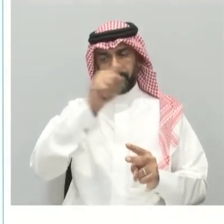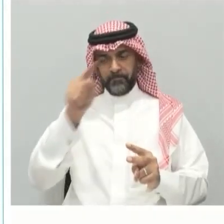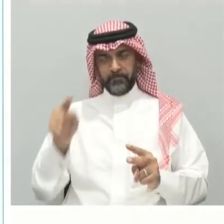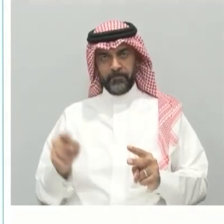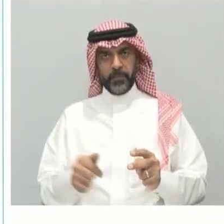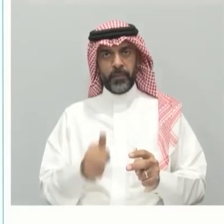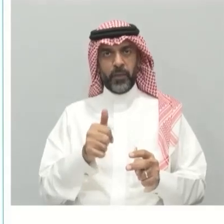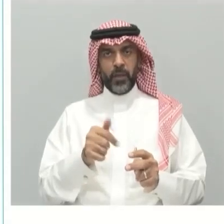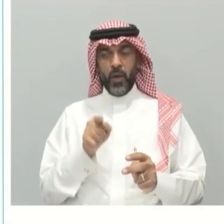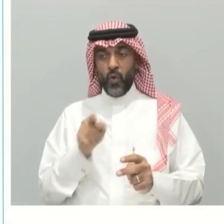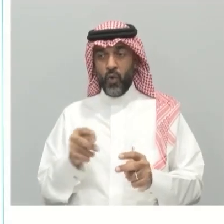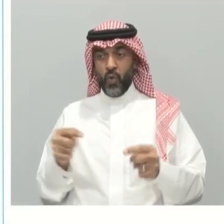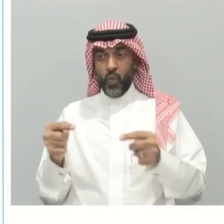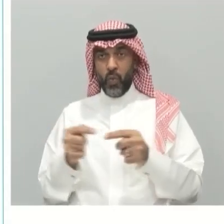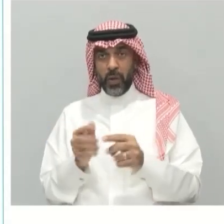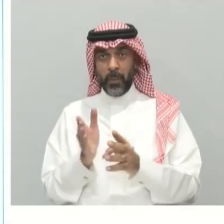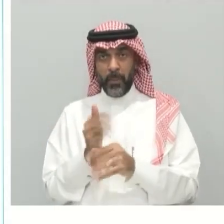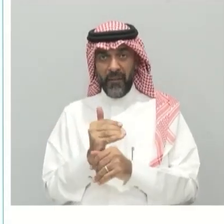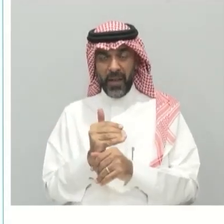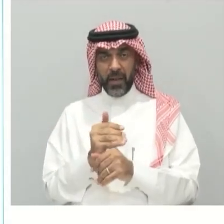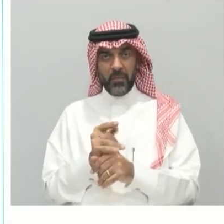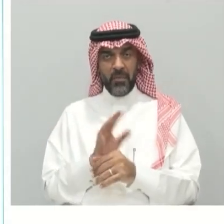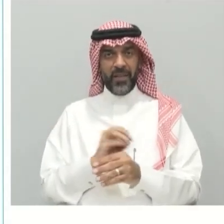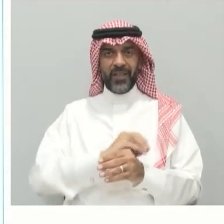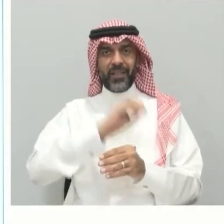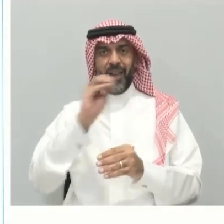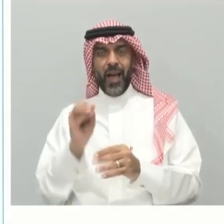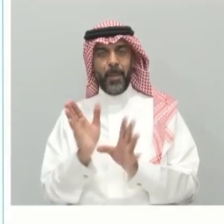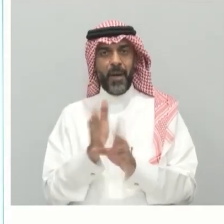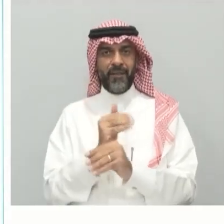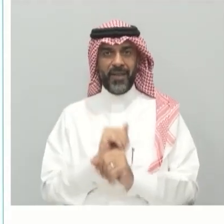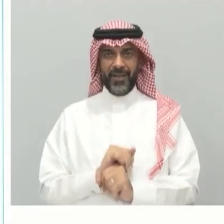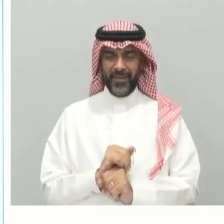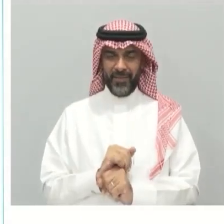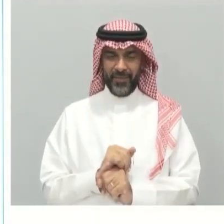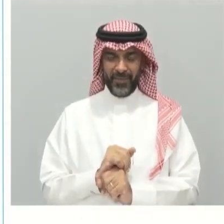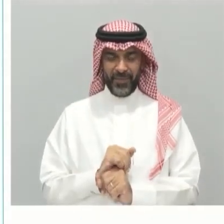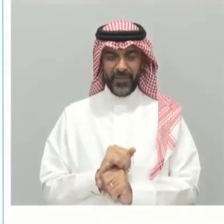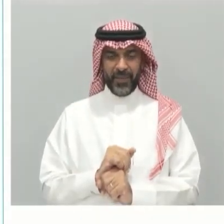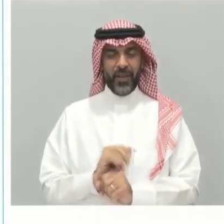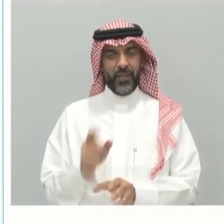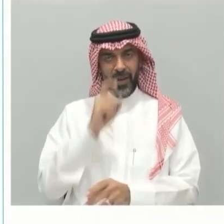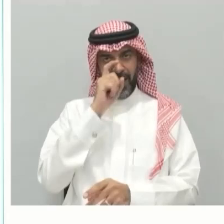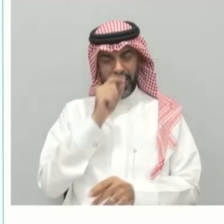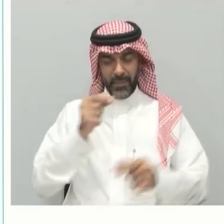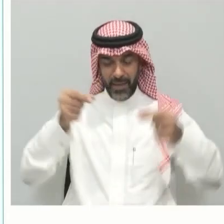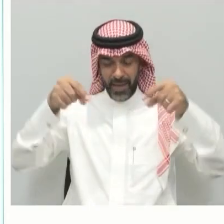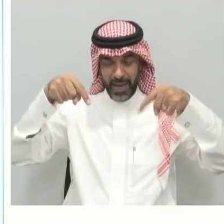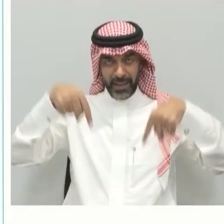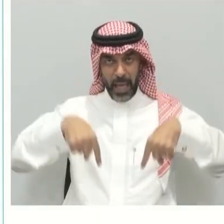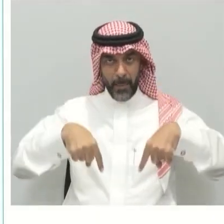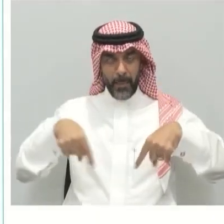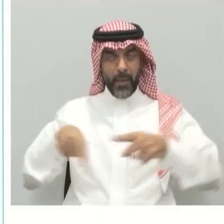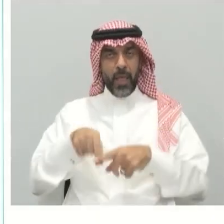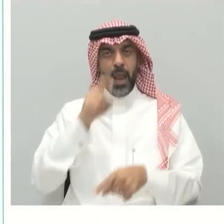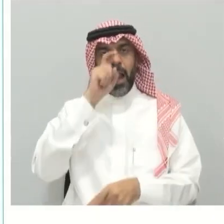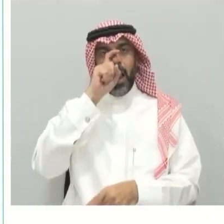والاختزال هو انتقال الالكترونات طيب كيف يحدث انتقال الالكترونات بدون وجود موصل للتيار الكهربائي فبالتالي لابد ان تكون الاقطاب عندي موص ايش